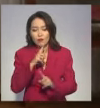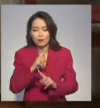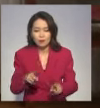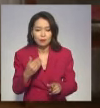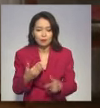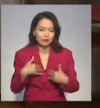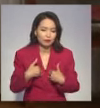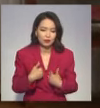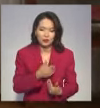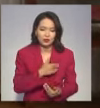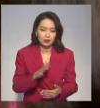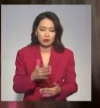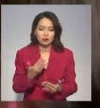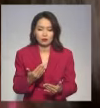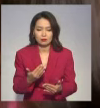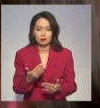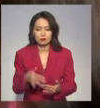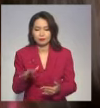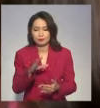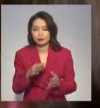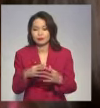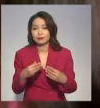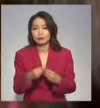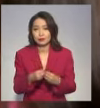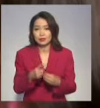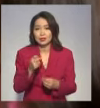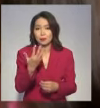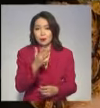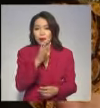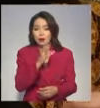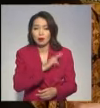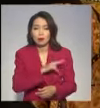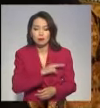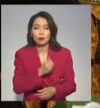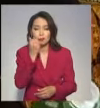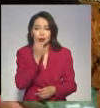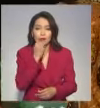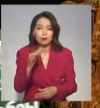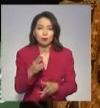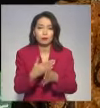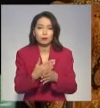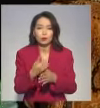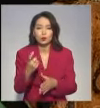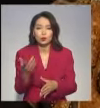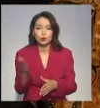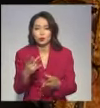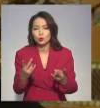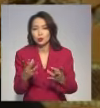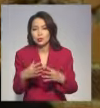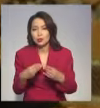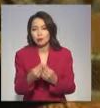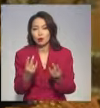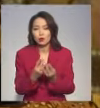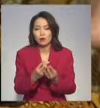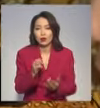не отчаивались, не отпускали руки. За 5 лет работы благотворительный фонд помог сотням нуждающихся семей. Это новоселье в Актасе